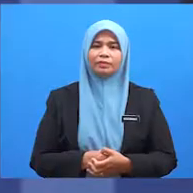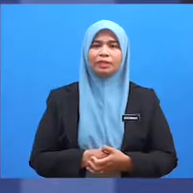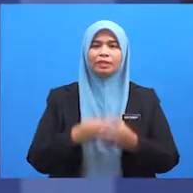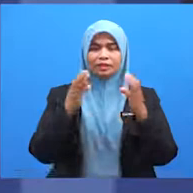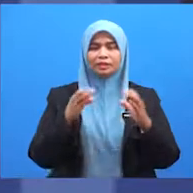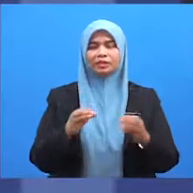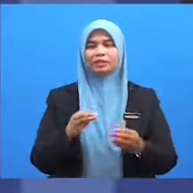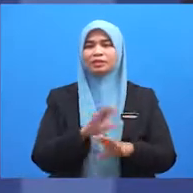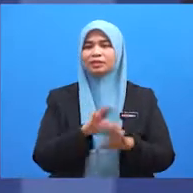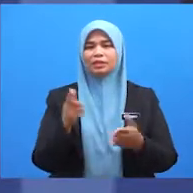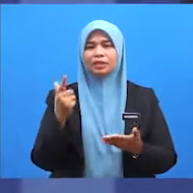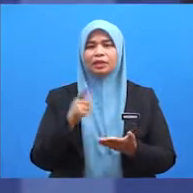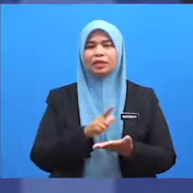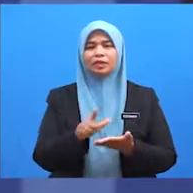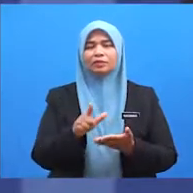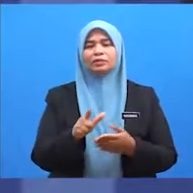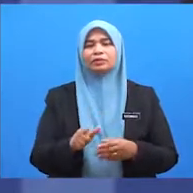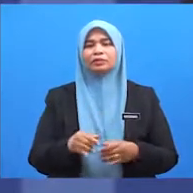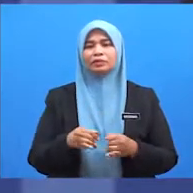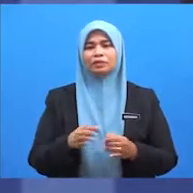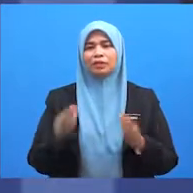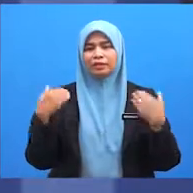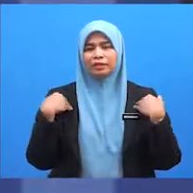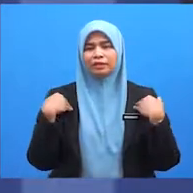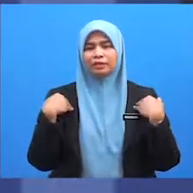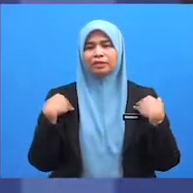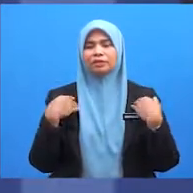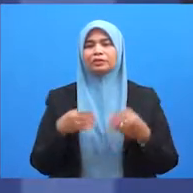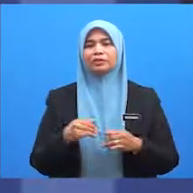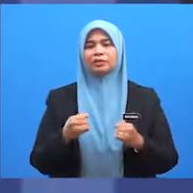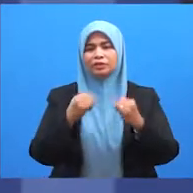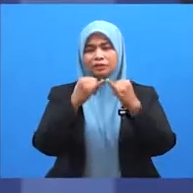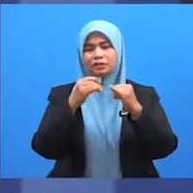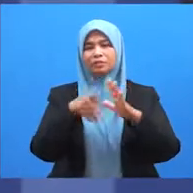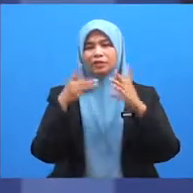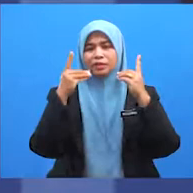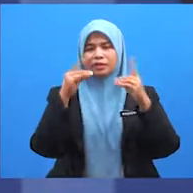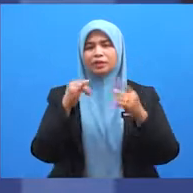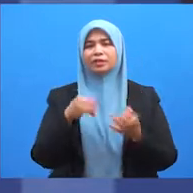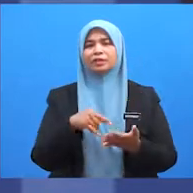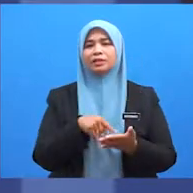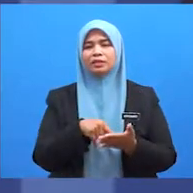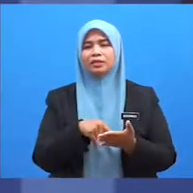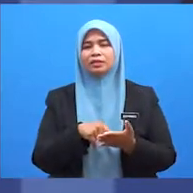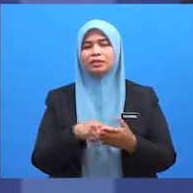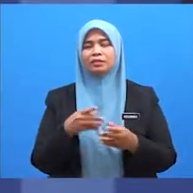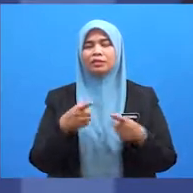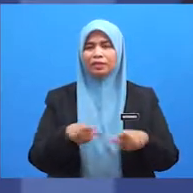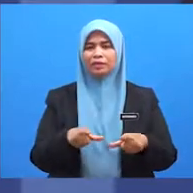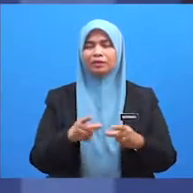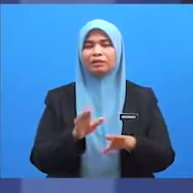Secara tidak langsung, kewujudan institusi pendidikan ini telah melahirkan golongan ulama dan intelektual Islam dan